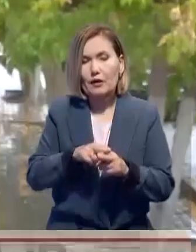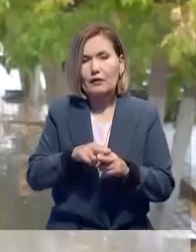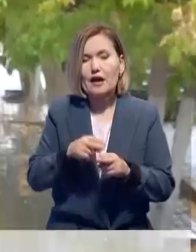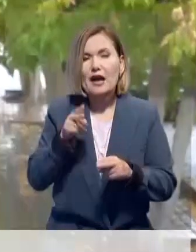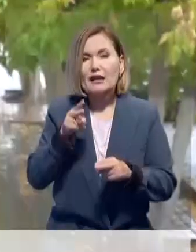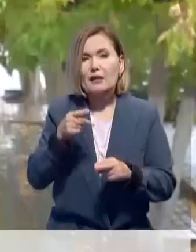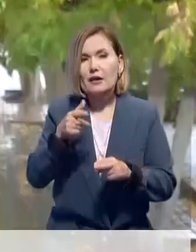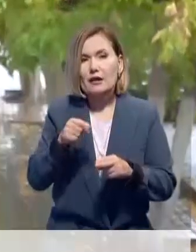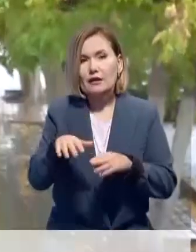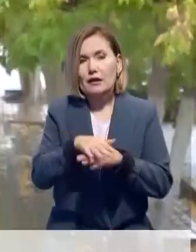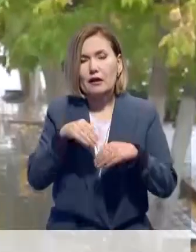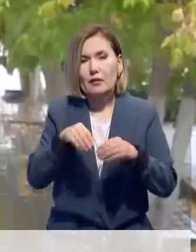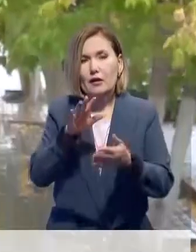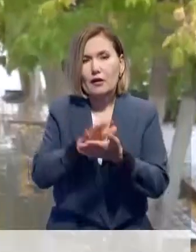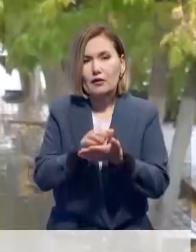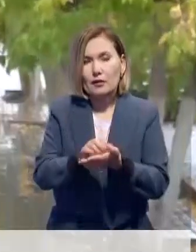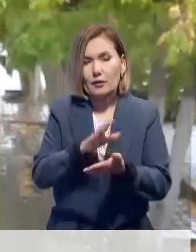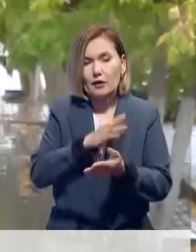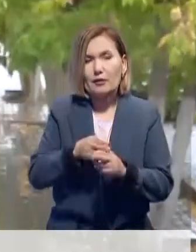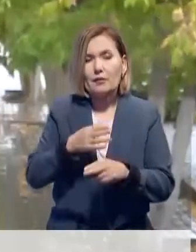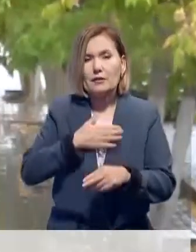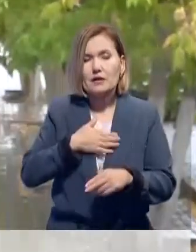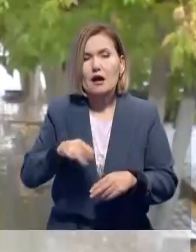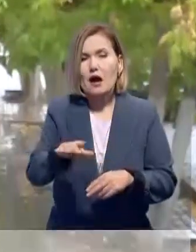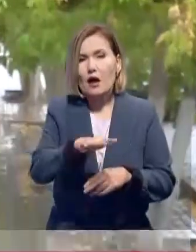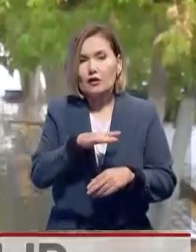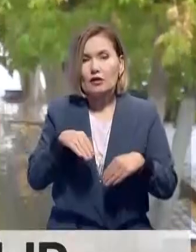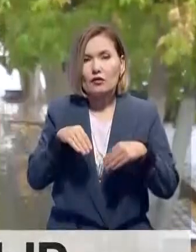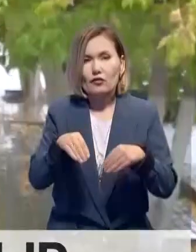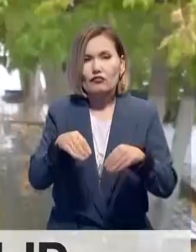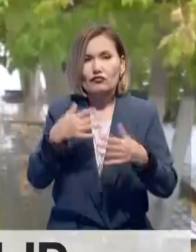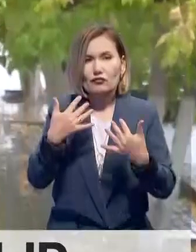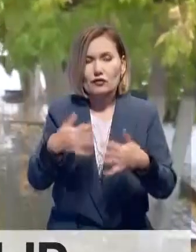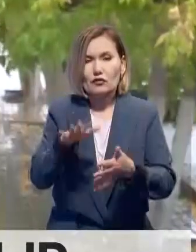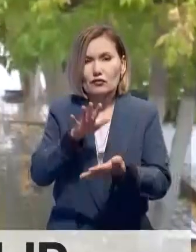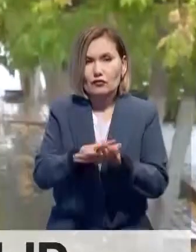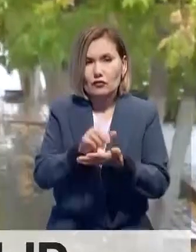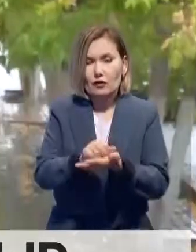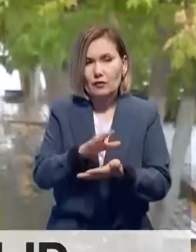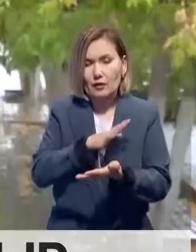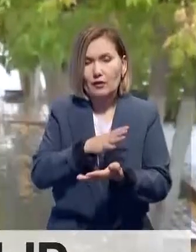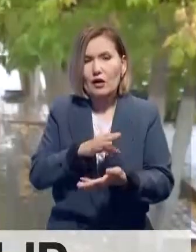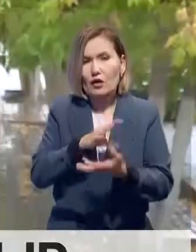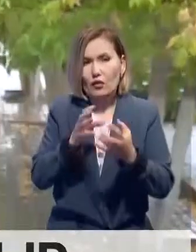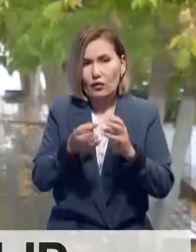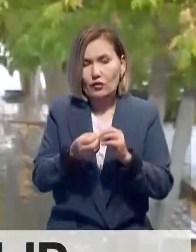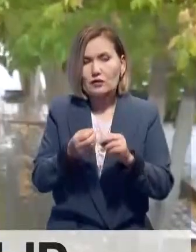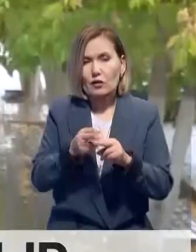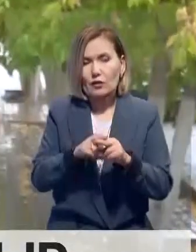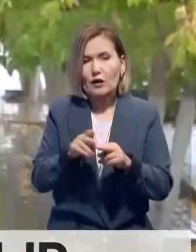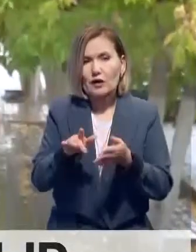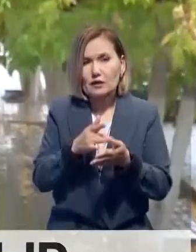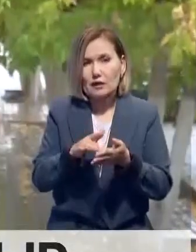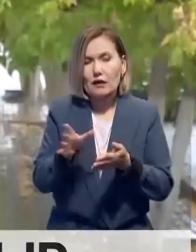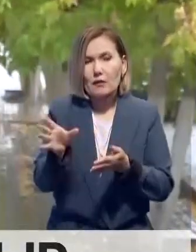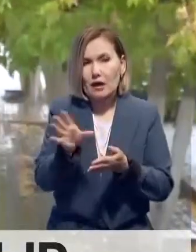управление берген бойынша 10 центрден біздің аудан алып отыр да. 2 мыңды енді математически енді санағанда